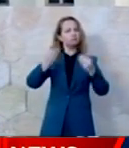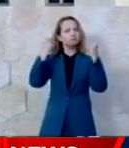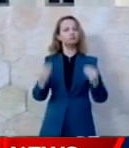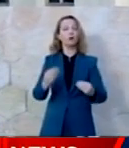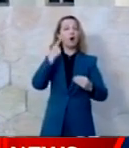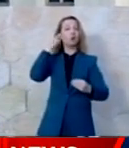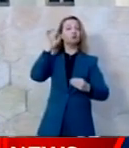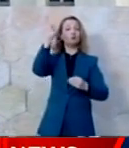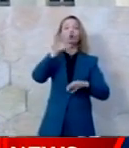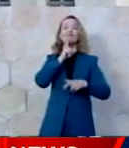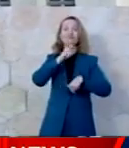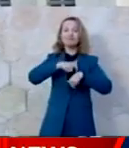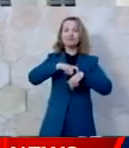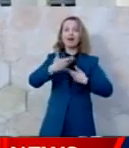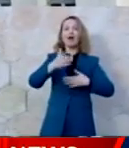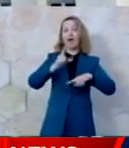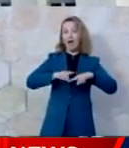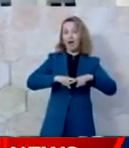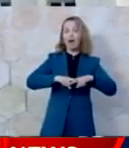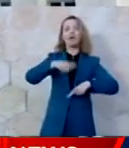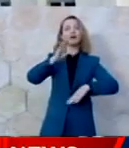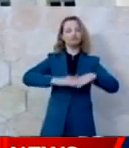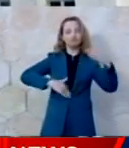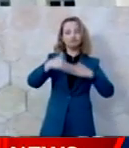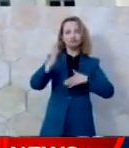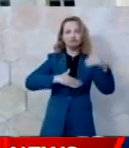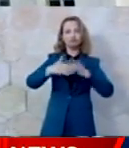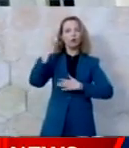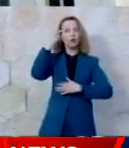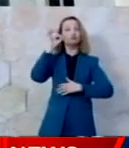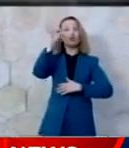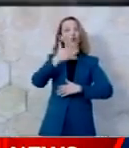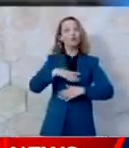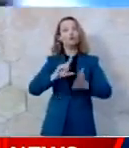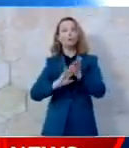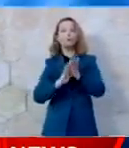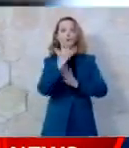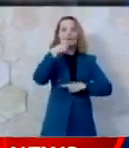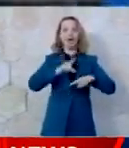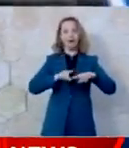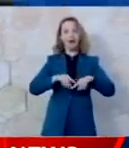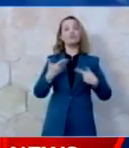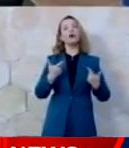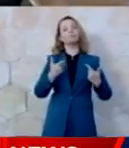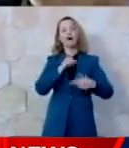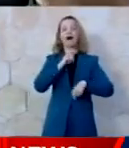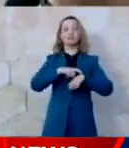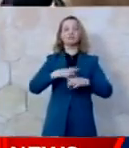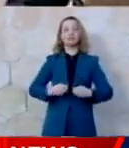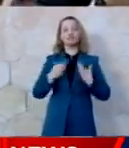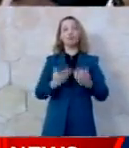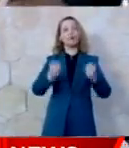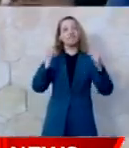αυτή η Ελλάδα που οραματιζόμαστε, απέκτησε πια γερά θεμέλια.